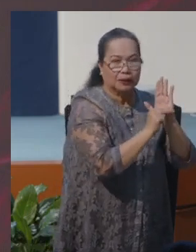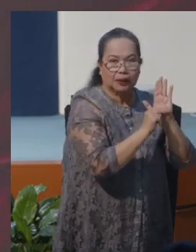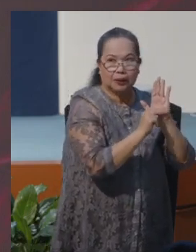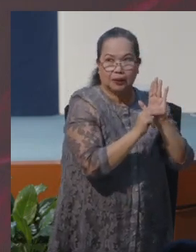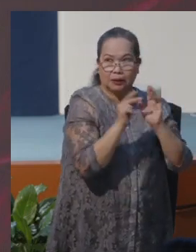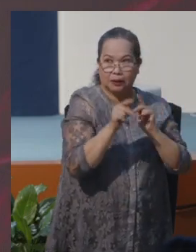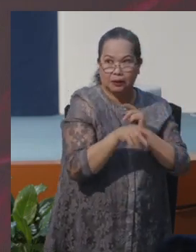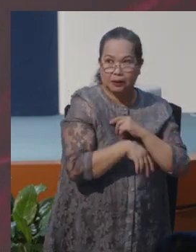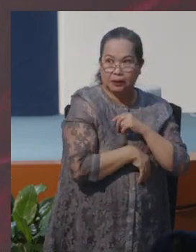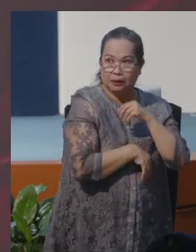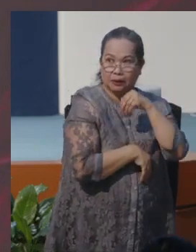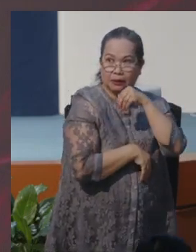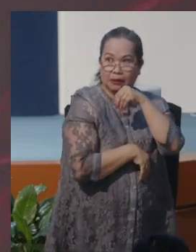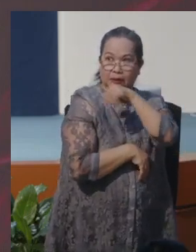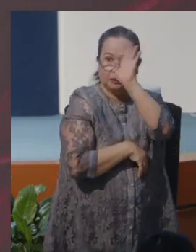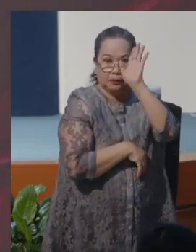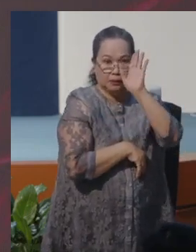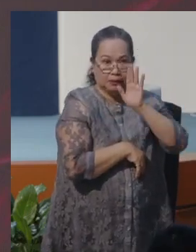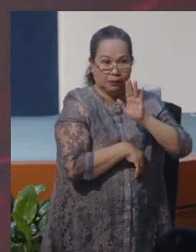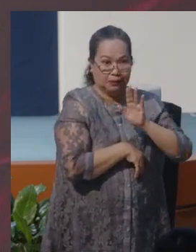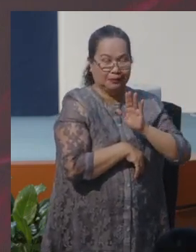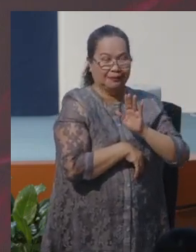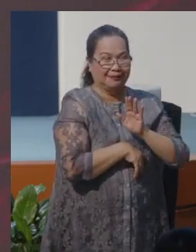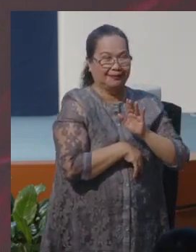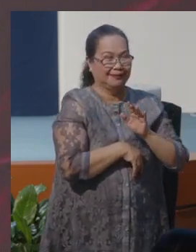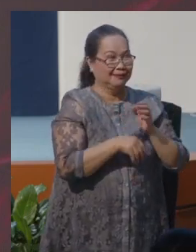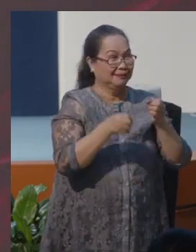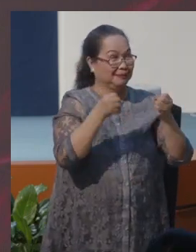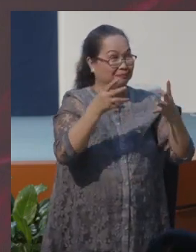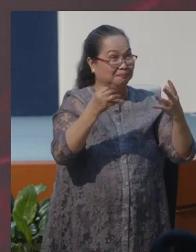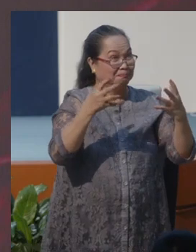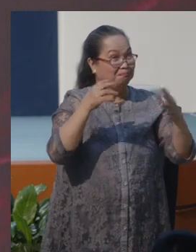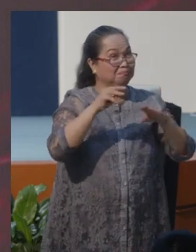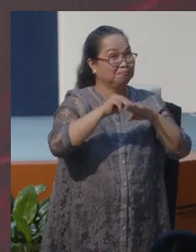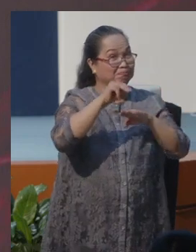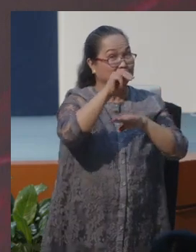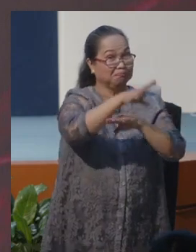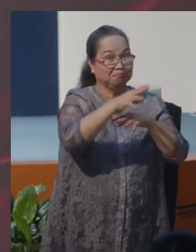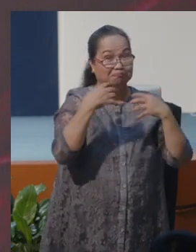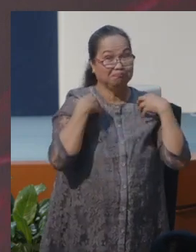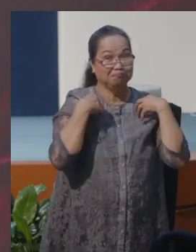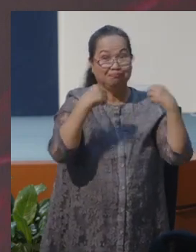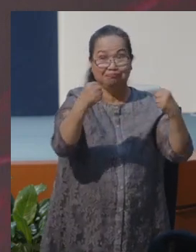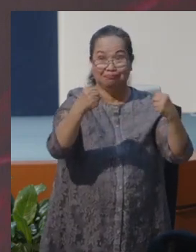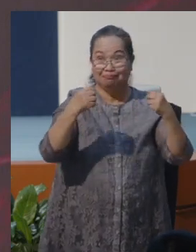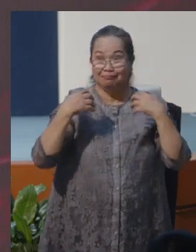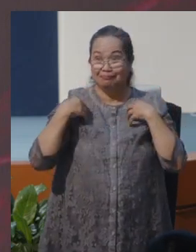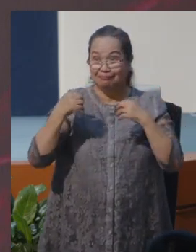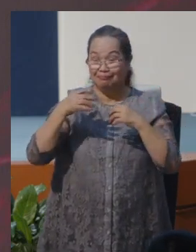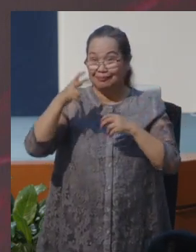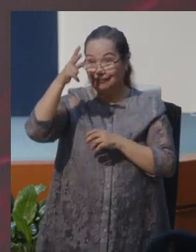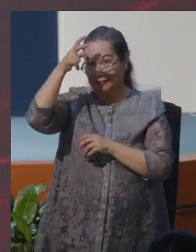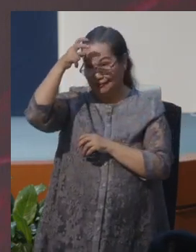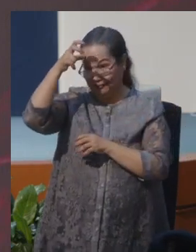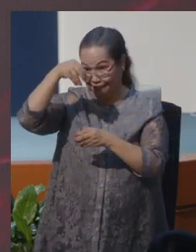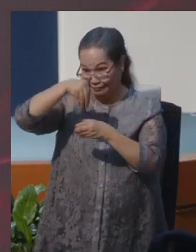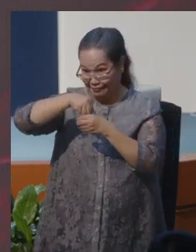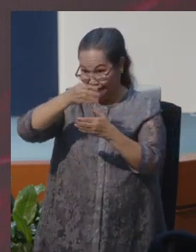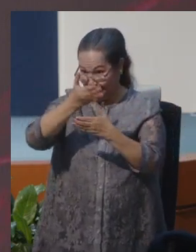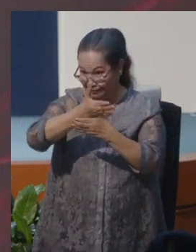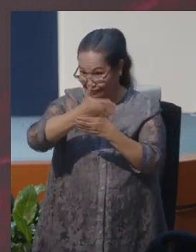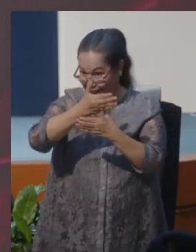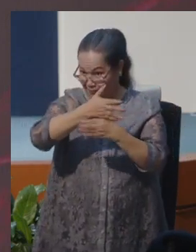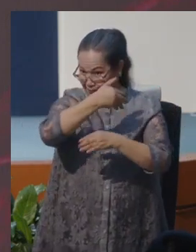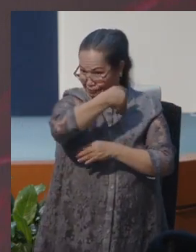bayan. Tapos pinagaling niya ang ilan at marami, pinalayas niya ang maraming demonyo at